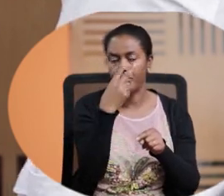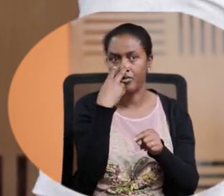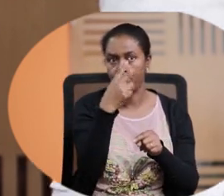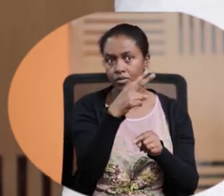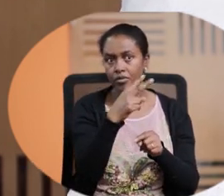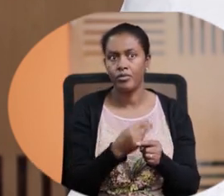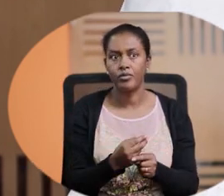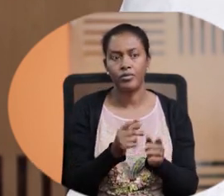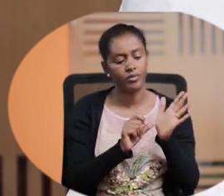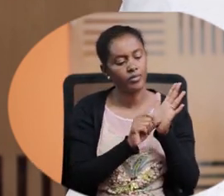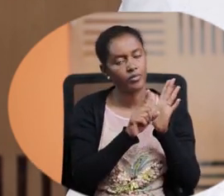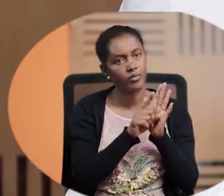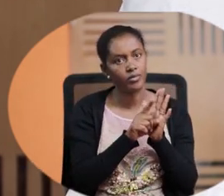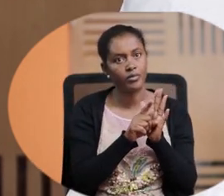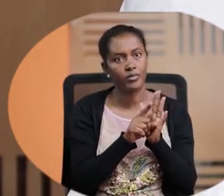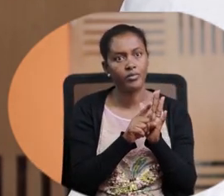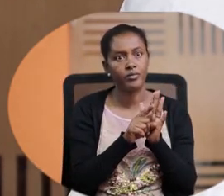Sararoota xixiqqoo fakkeenyaaf